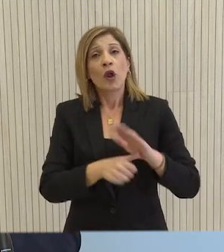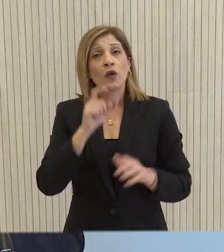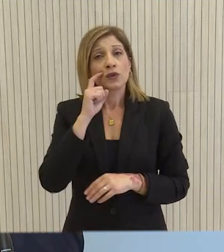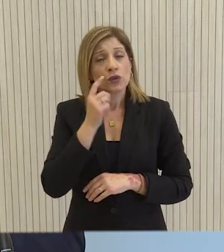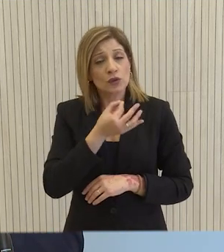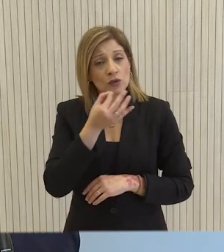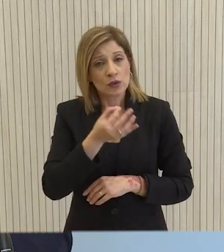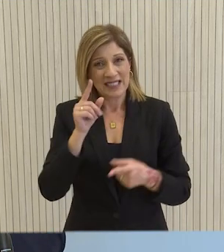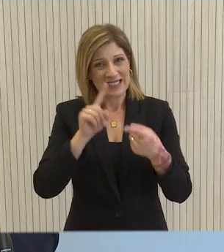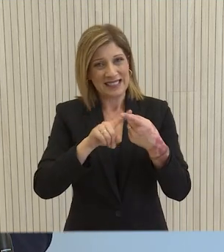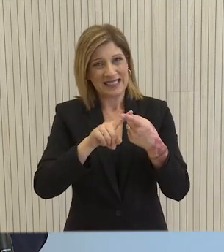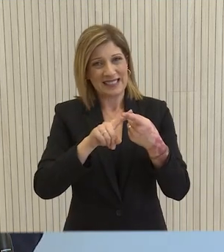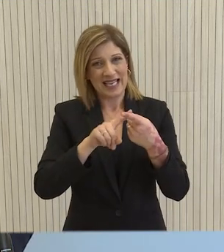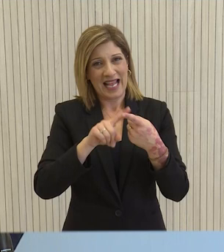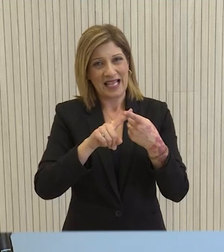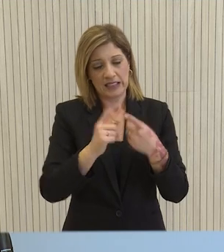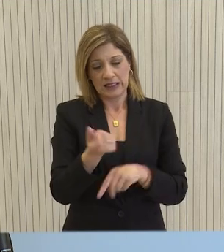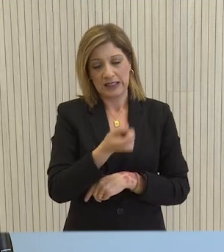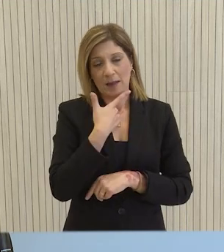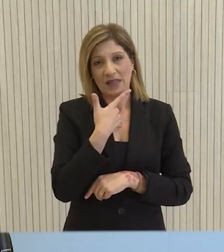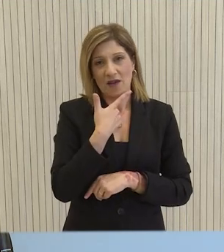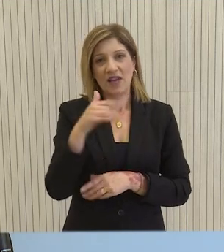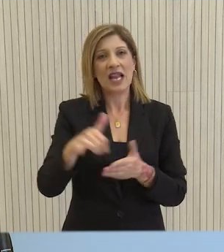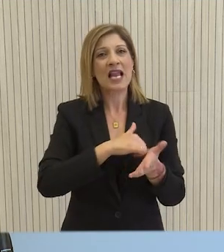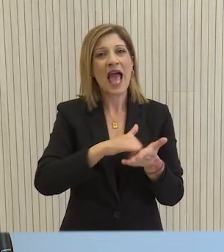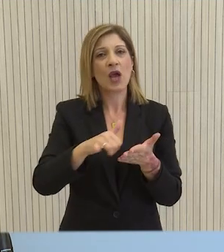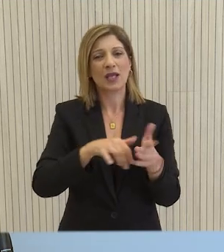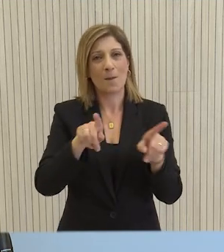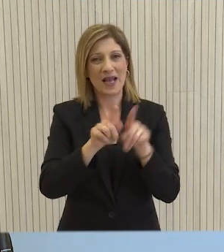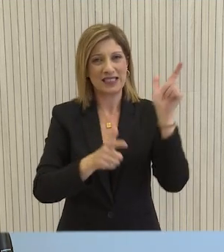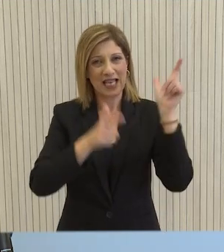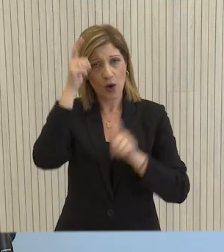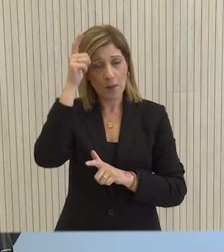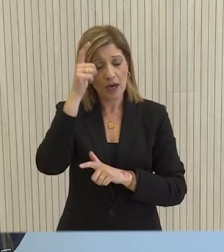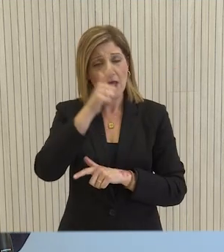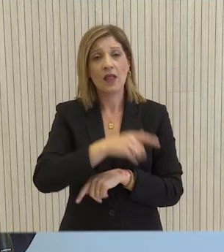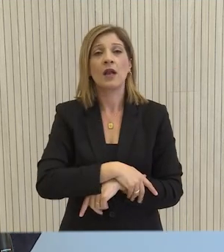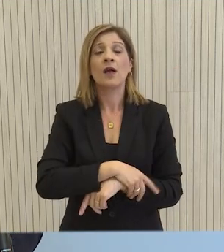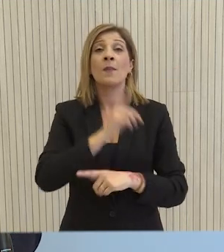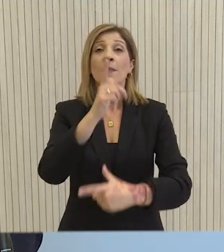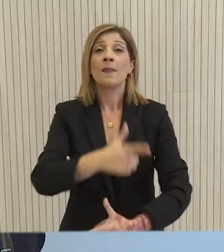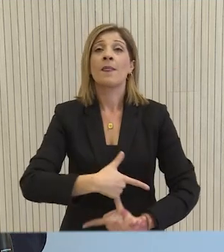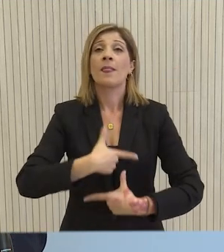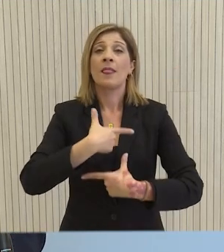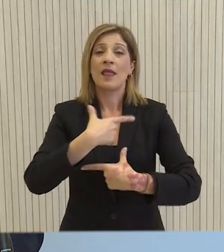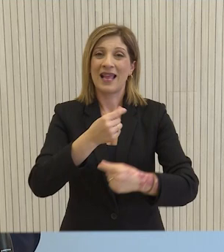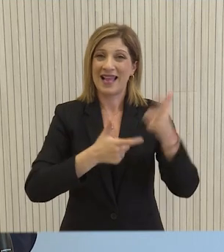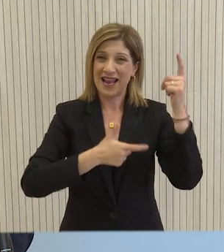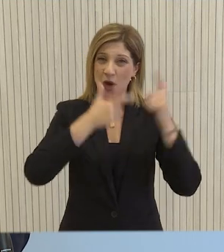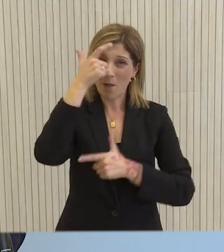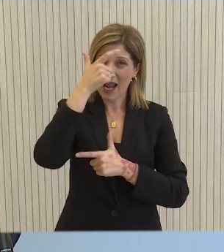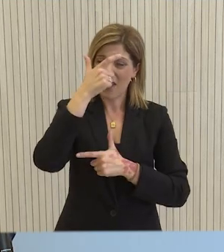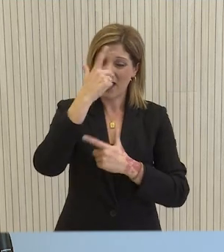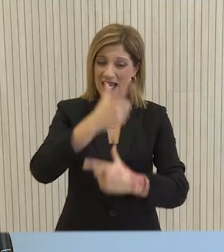Δημοκρατίας, αν θέλετε, κατά τη συνάντηση που είχαν τον Σεπτέμβριο στην Νέα Υόρκη, είναι ότι ο απεσταλμένος του Γενικού Γραμματέα των ΗΕ